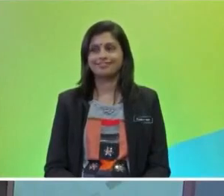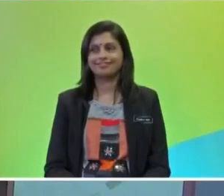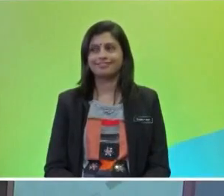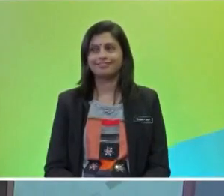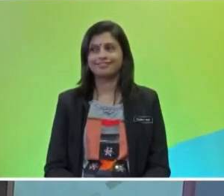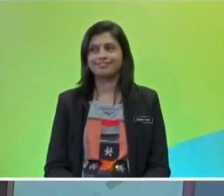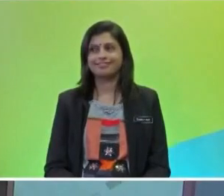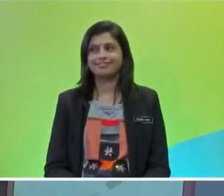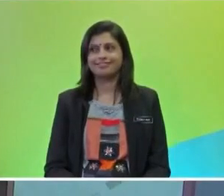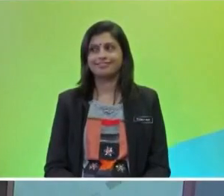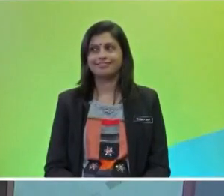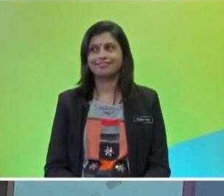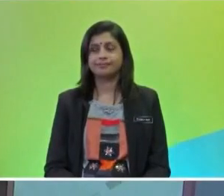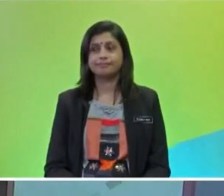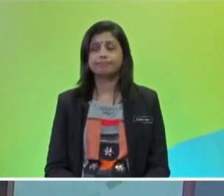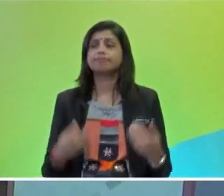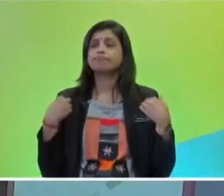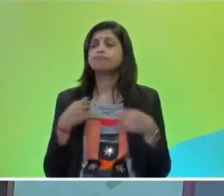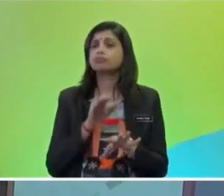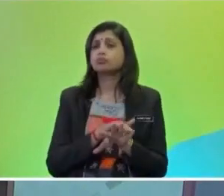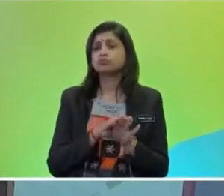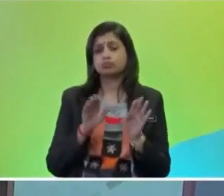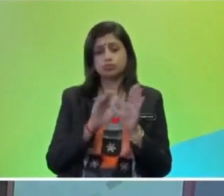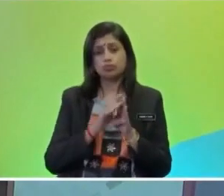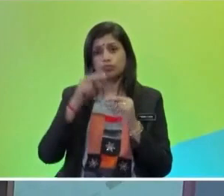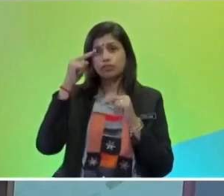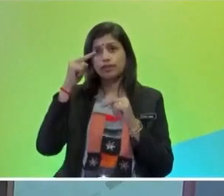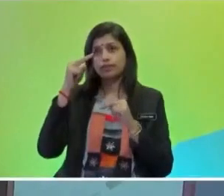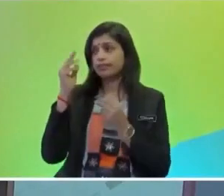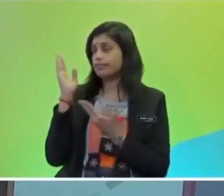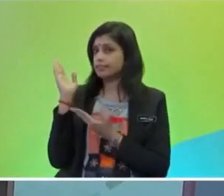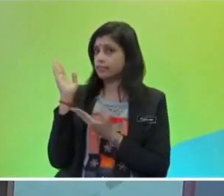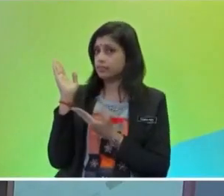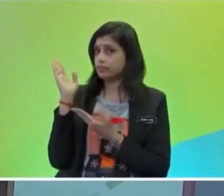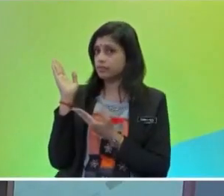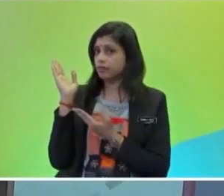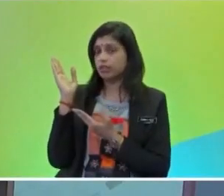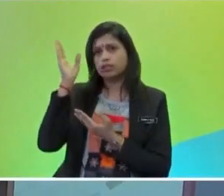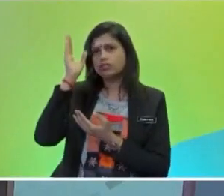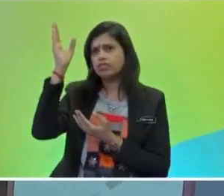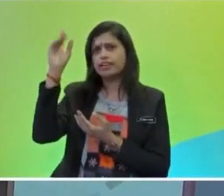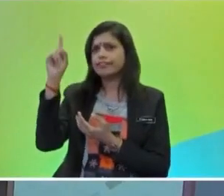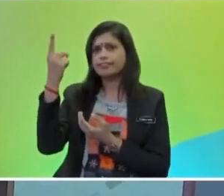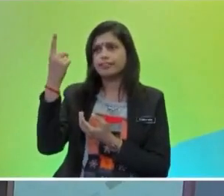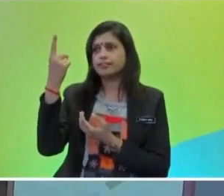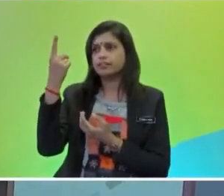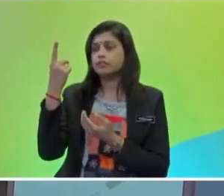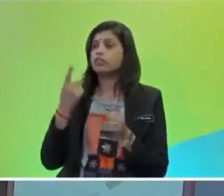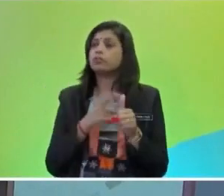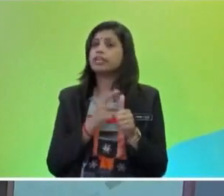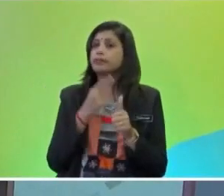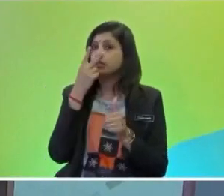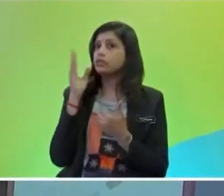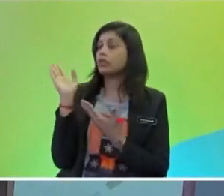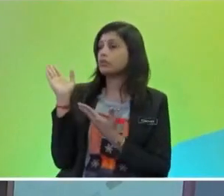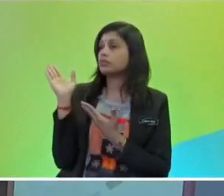So, bukan ini saja, beberapa hadiah kita dah sediakan di sini. Yeah. Okay, ini cadangan sahaja. Yeah. Okay, cuba lihat hadiah di hujung situ. Ah,